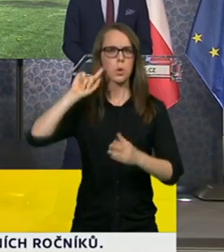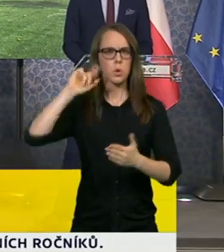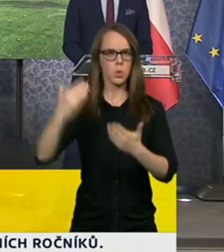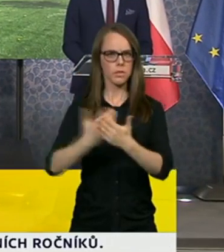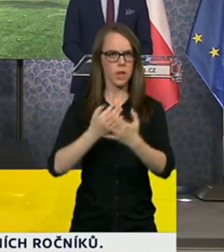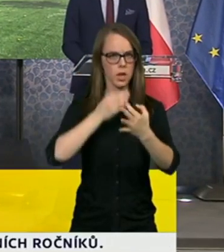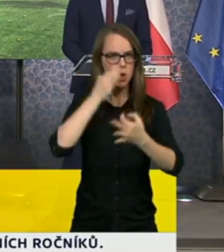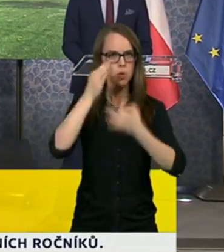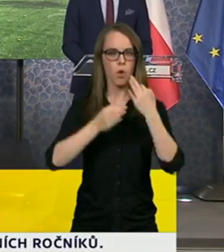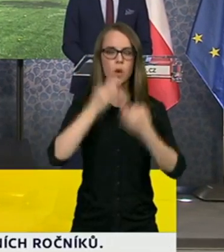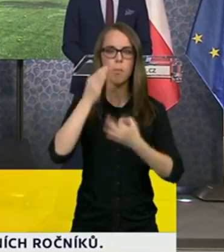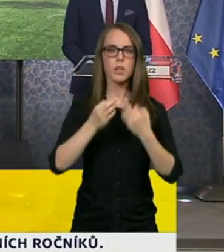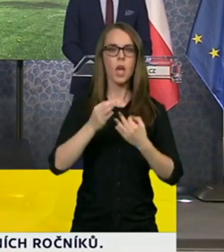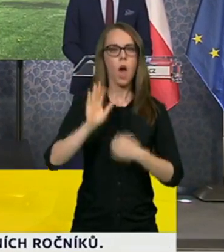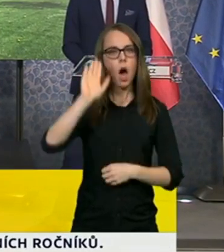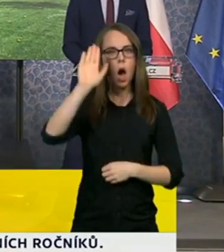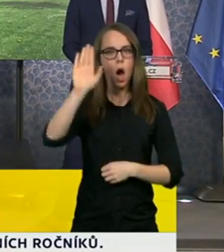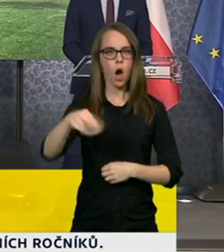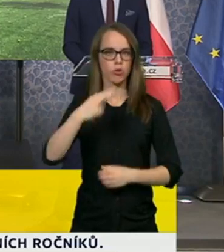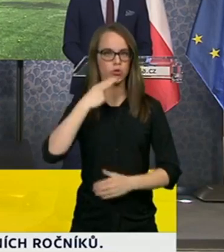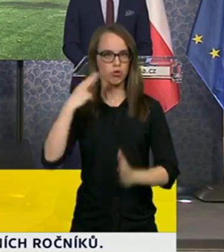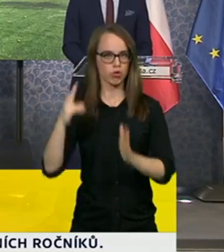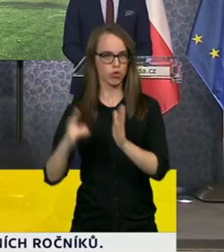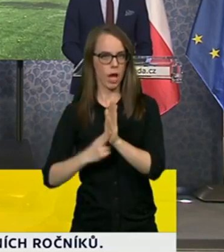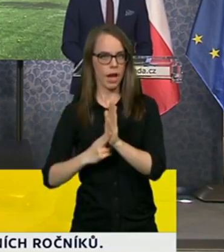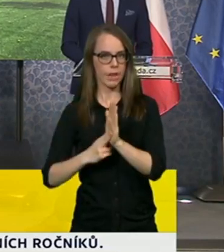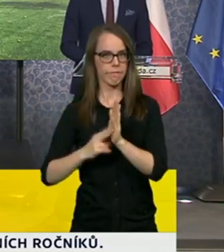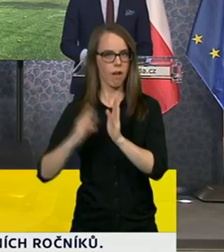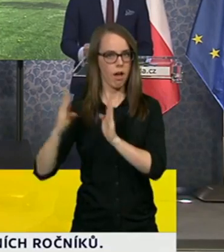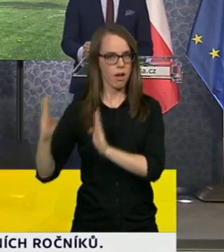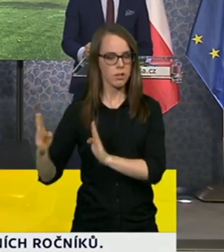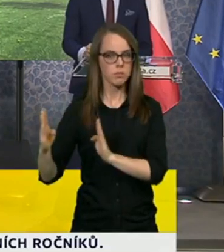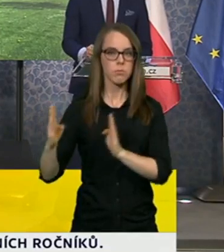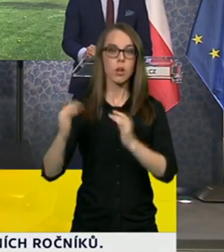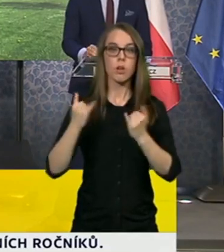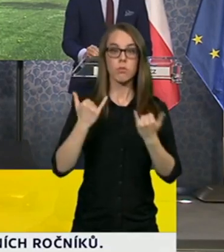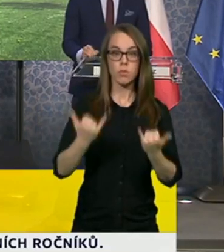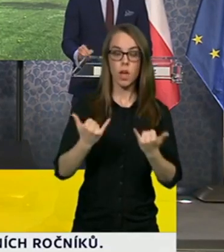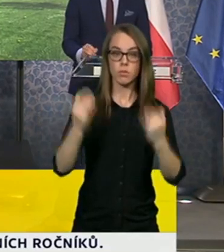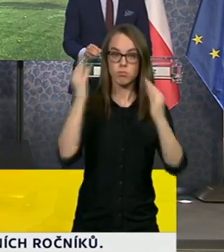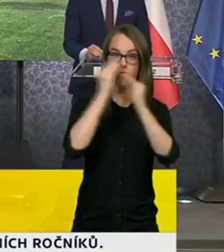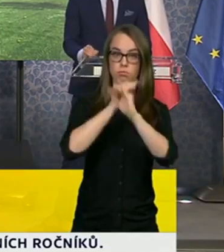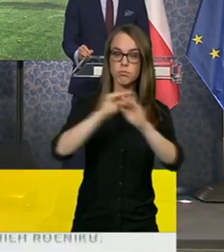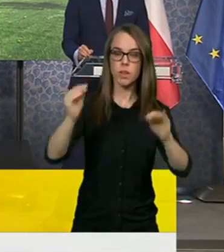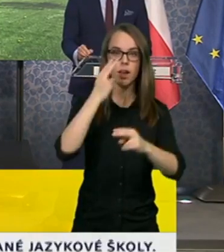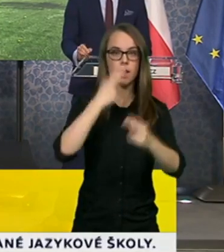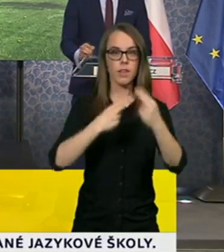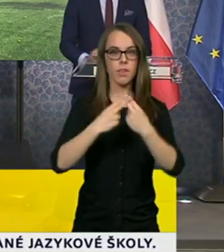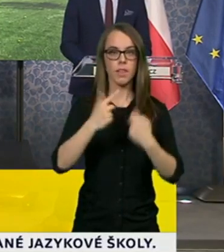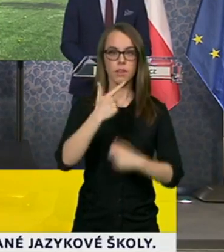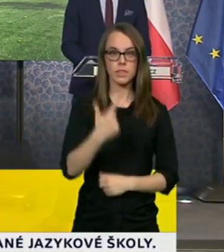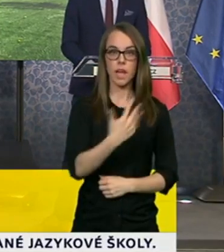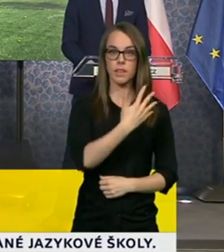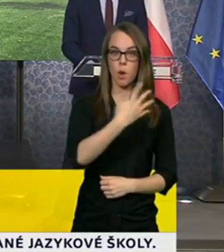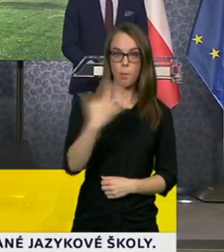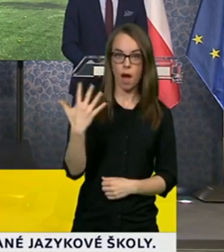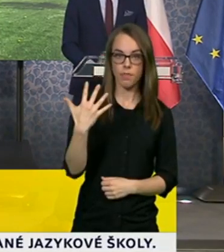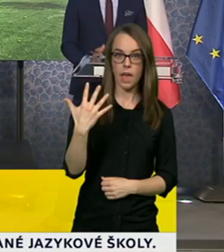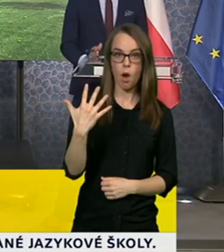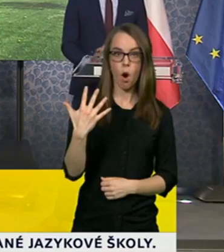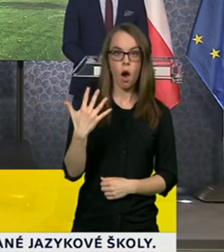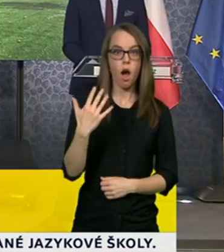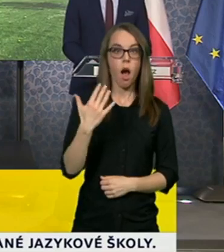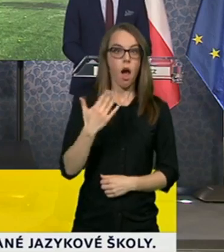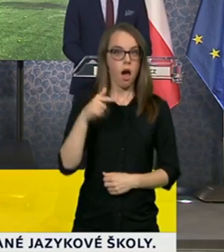25. května je to prostě z toho důvodu, že se uvidí, jak po 14 dnech se projeví to dnešní rozvolnění. Každopádně možná nebylo by od věci počkat, jak se projeví to